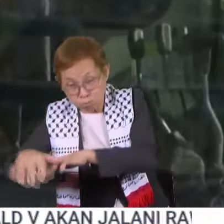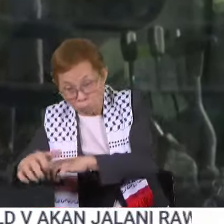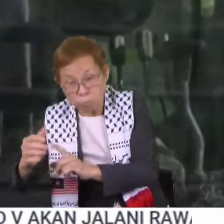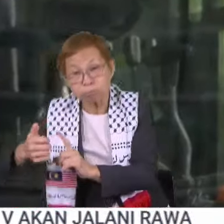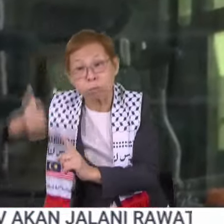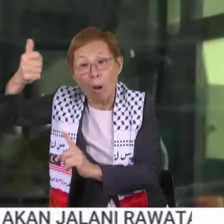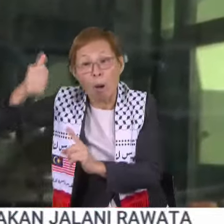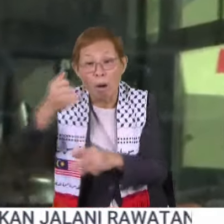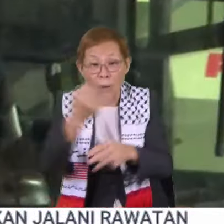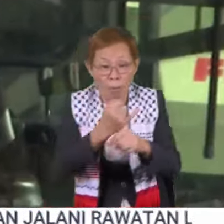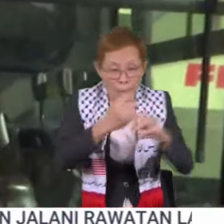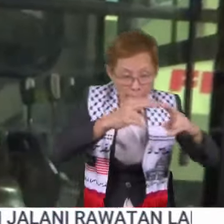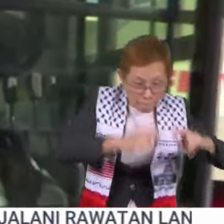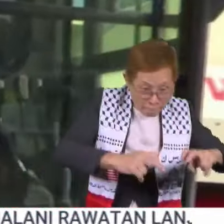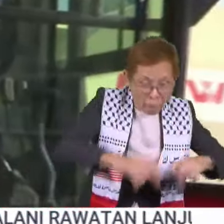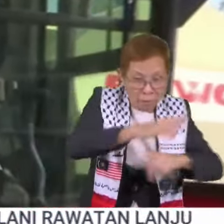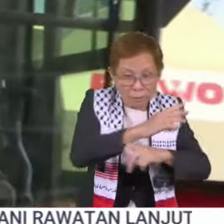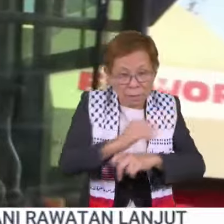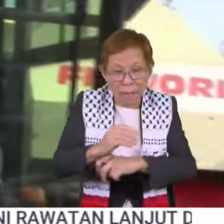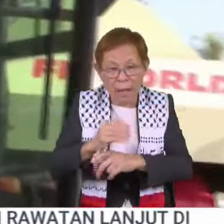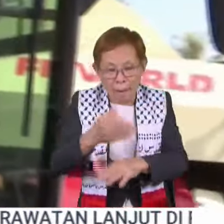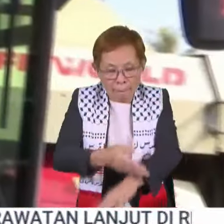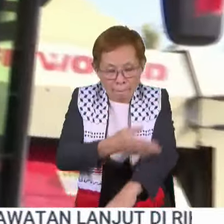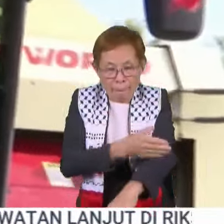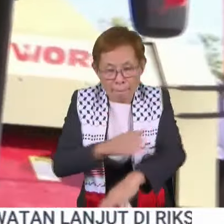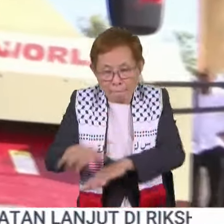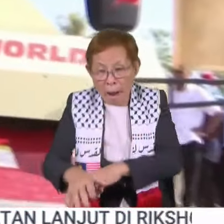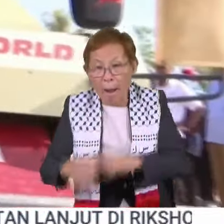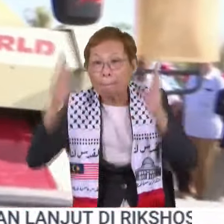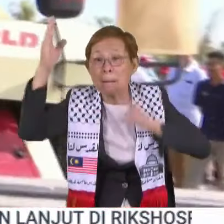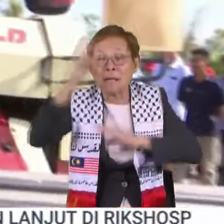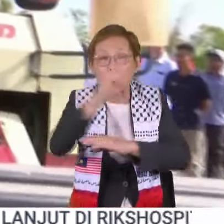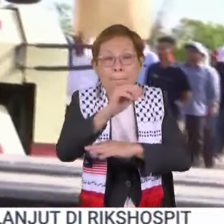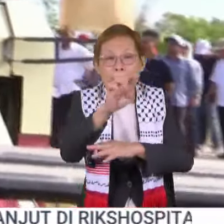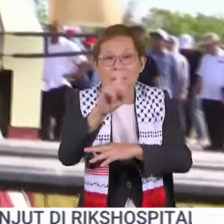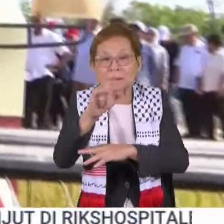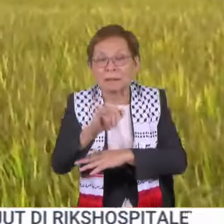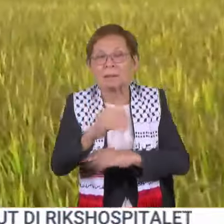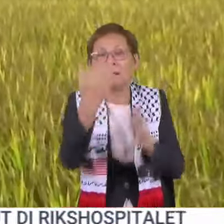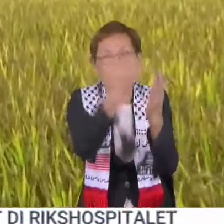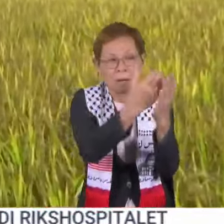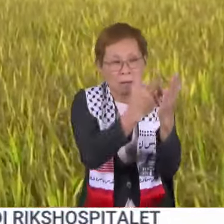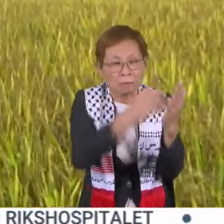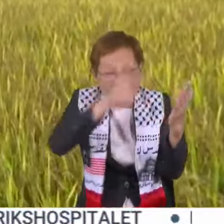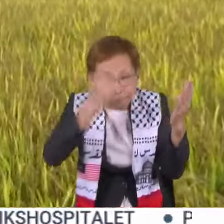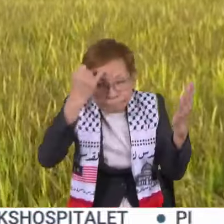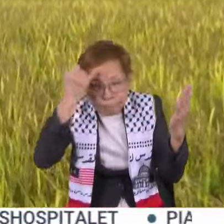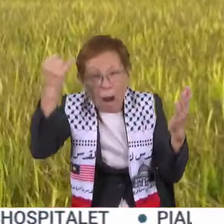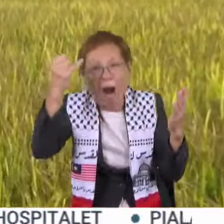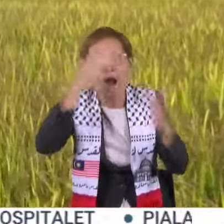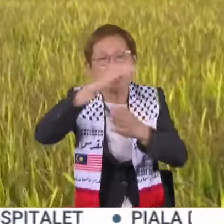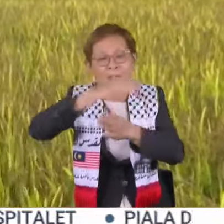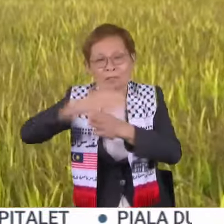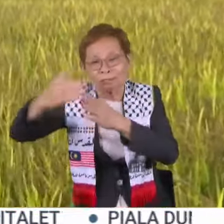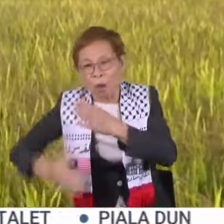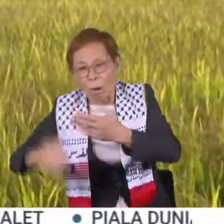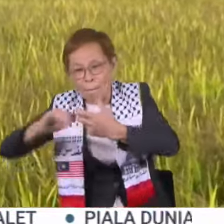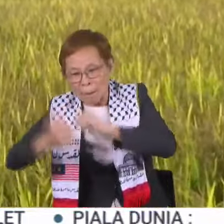terutama Institut Penyelidikan dan kemajuan pertanian Malaysia Mardi perlu mencari langkah mengatasi masalah